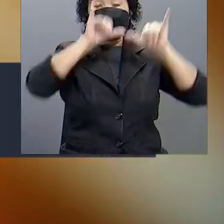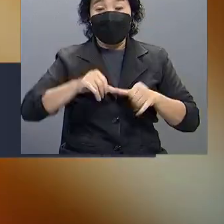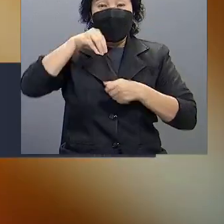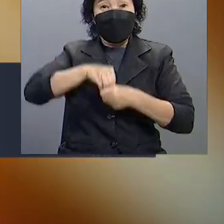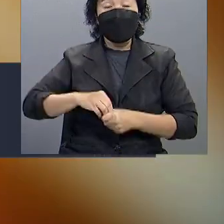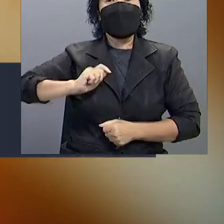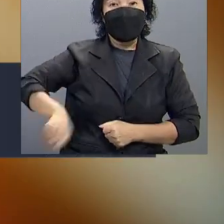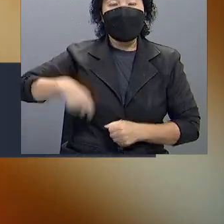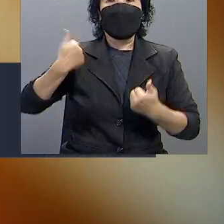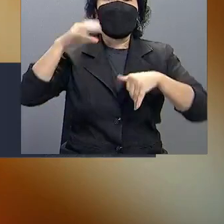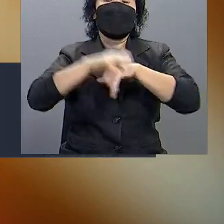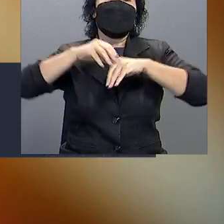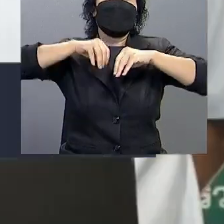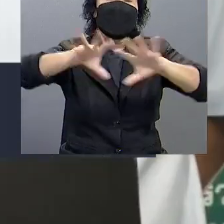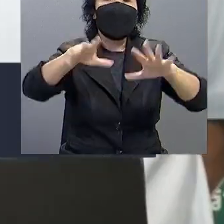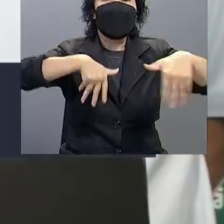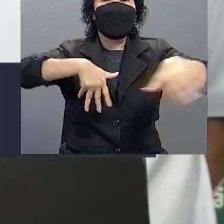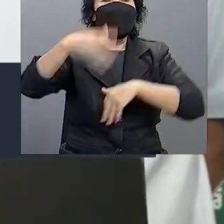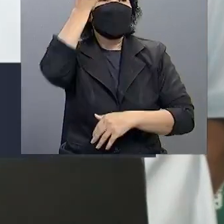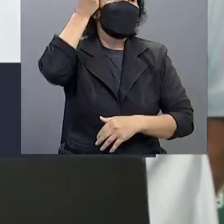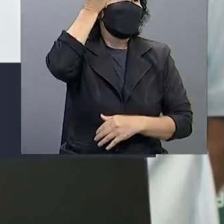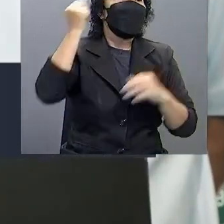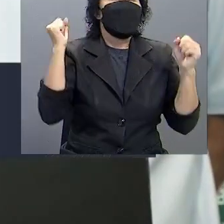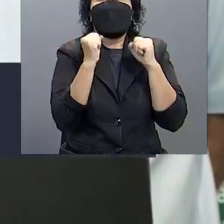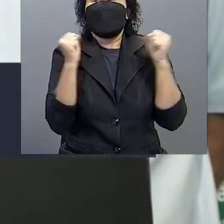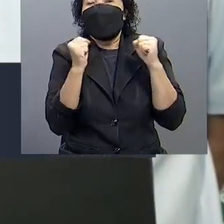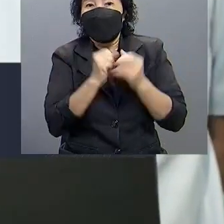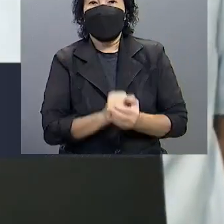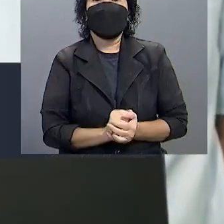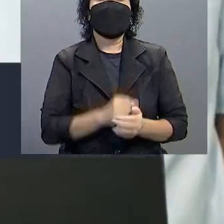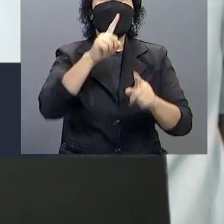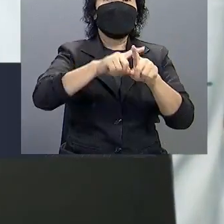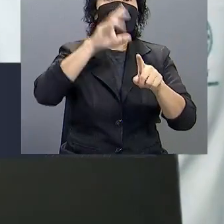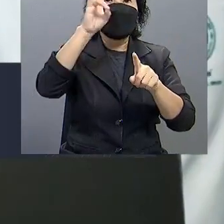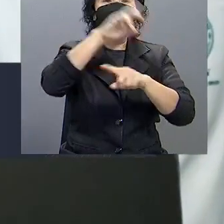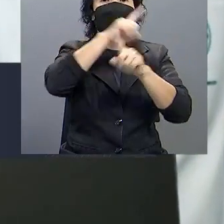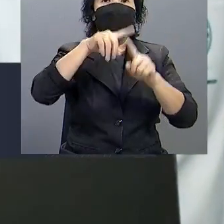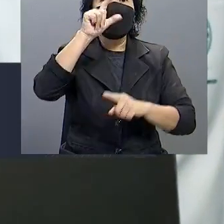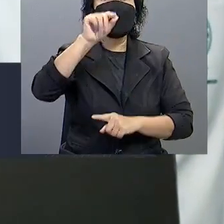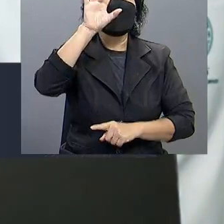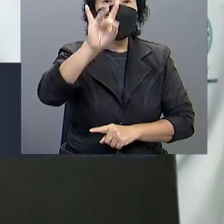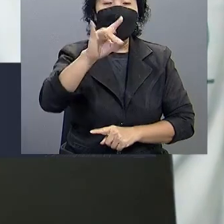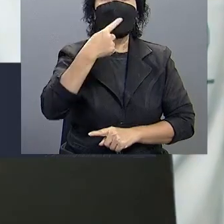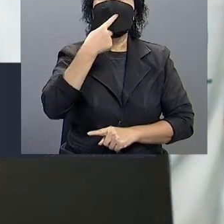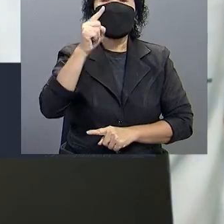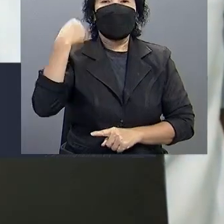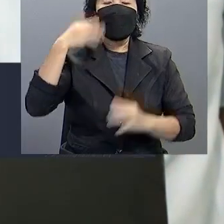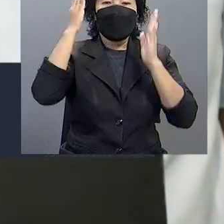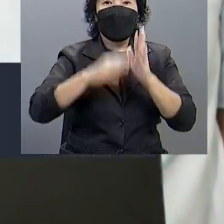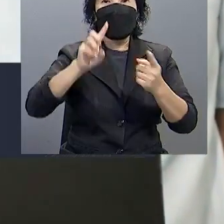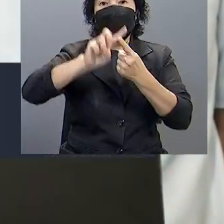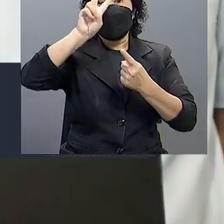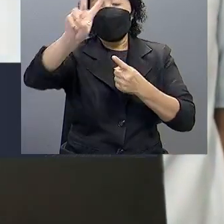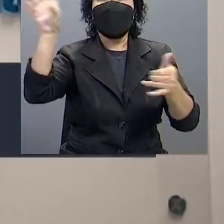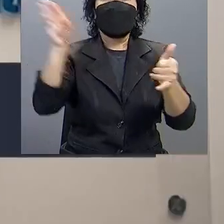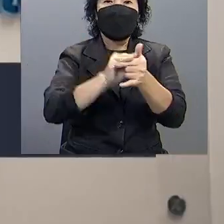ดความกังวลต่อการระบาดของเชื้อ28กรกฎาคมมีรายงานพบผู้ป่วยฝีดาดลิงรายที่2ที่กรุงเทพเป็นชายไทยอายุ